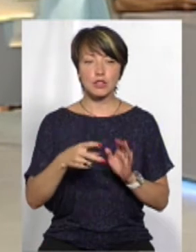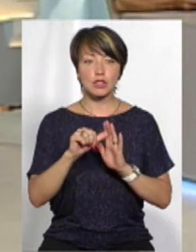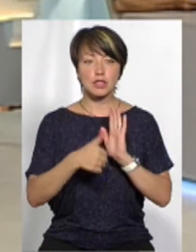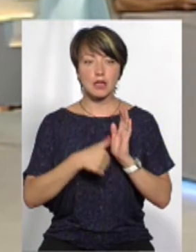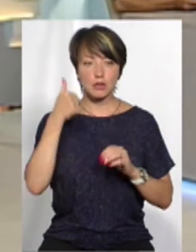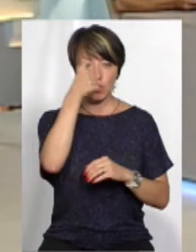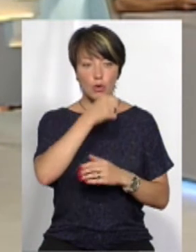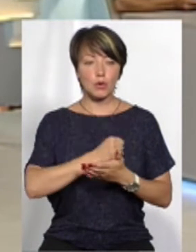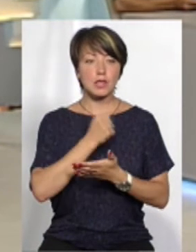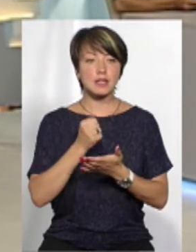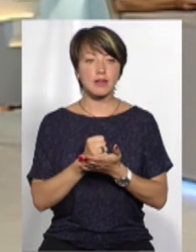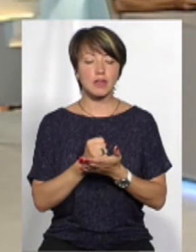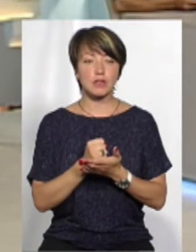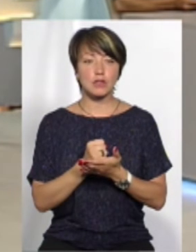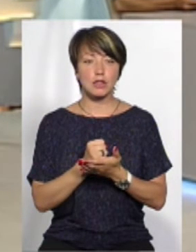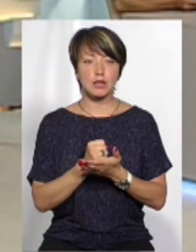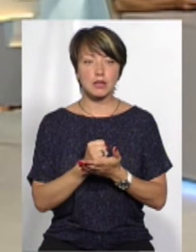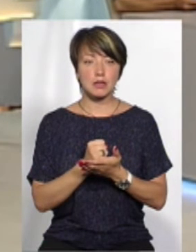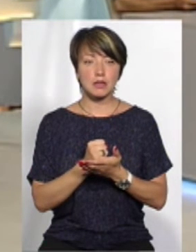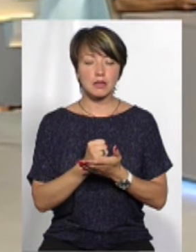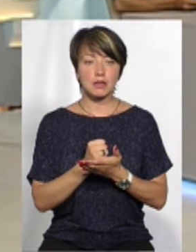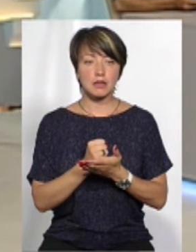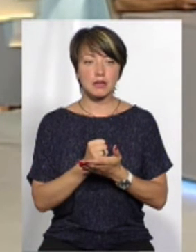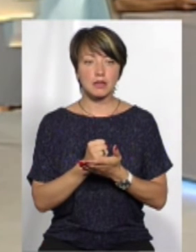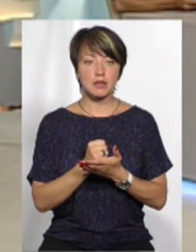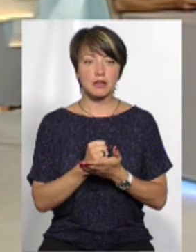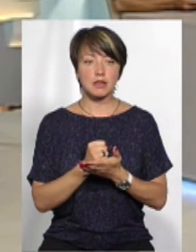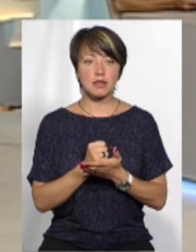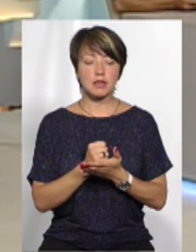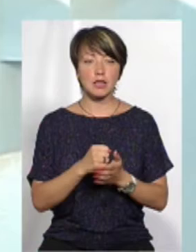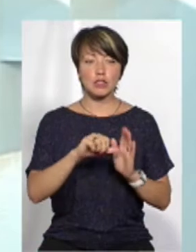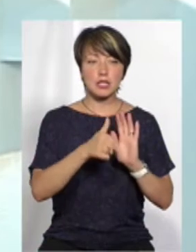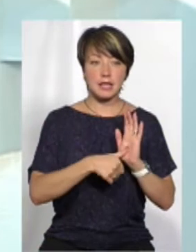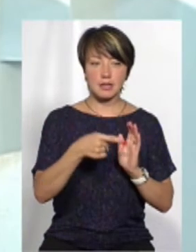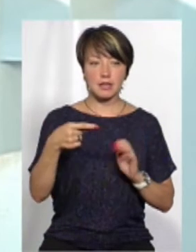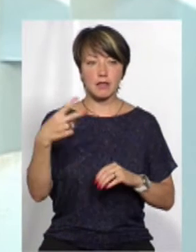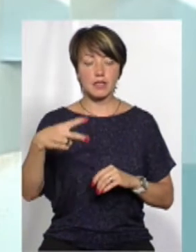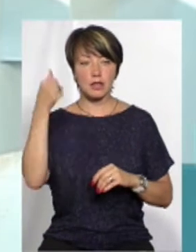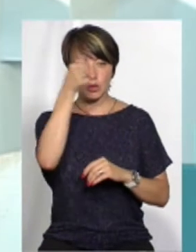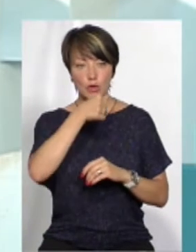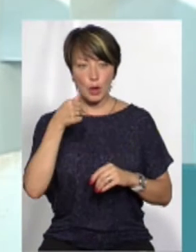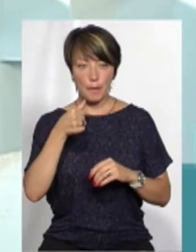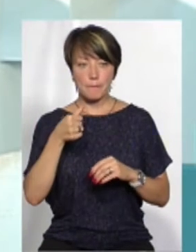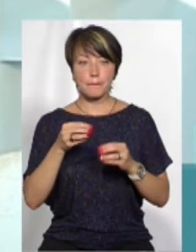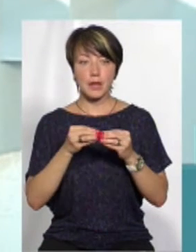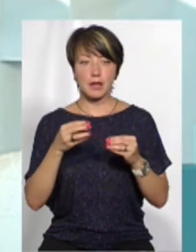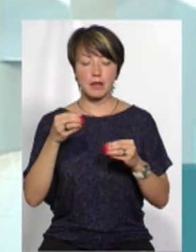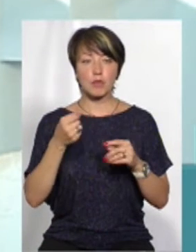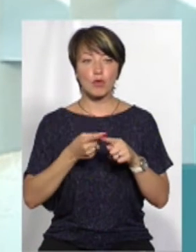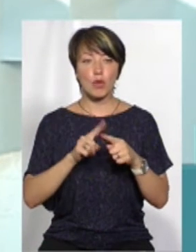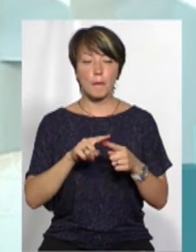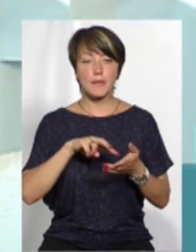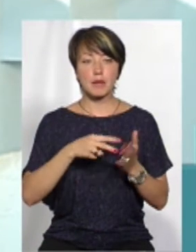року. Затверджена вона на 16-20 роки. І, зокрема, на 19 рік передбачено